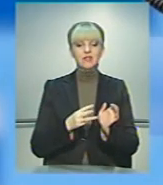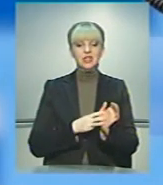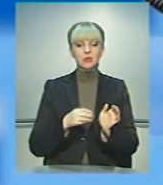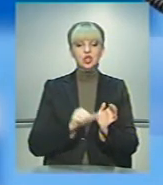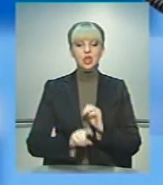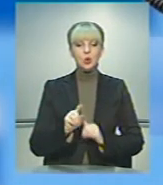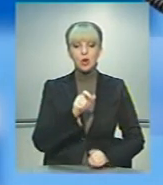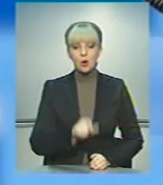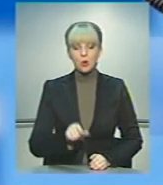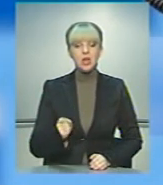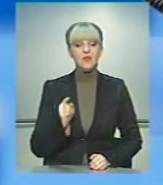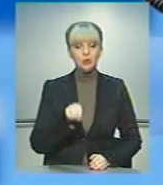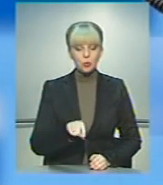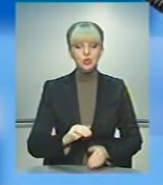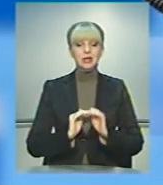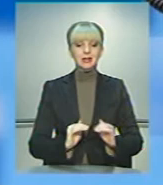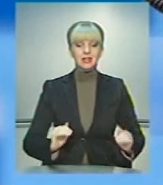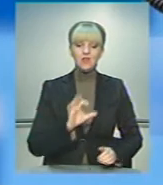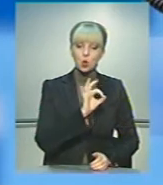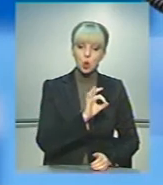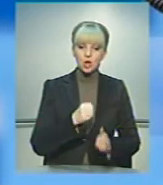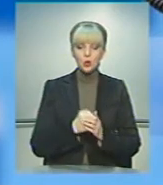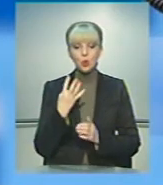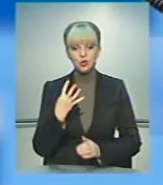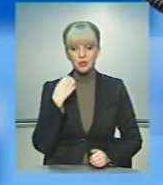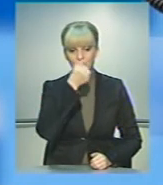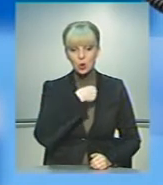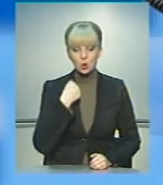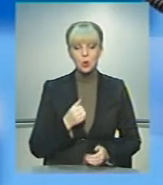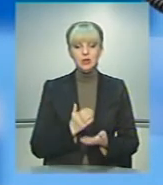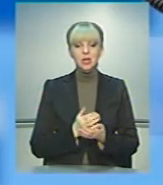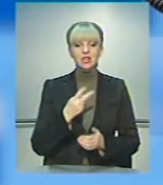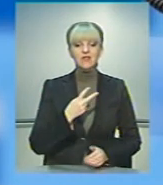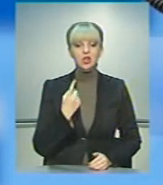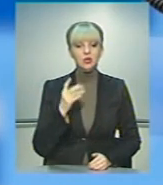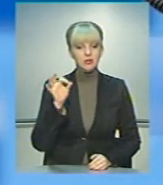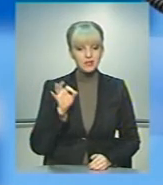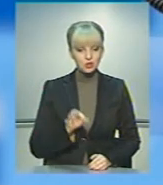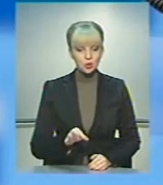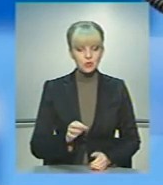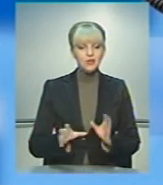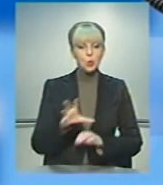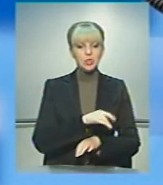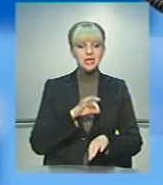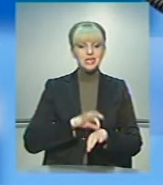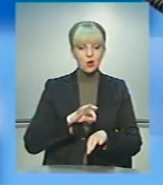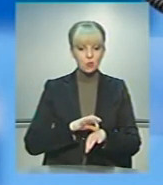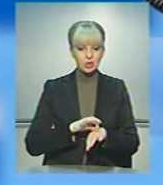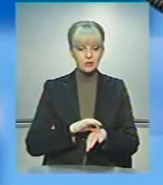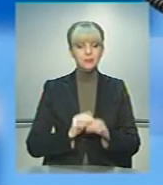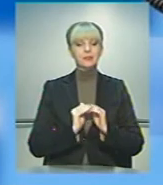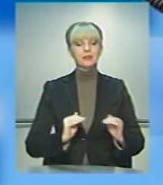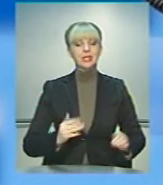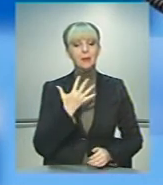1861 особа, в тому числі діти від 0 до 4 років становлять 21% від усіх захворілих,